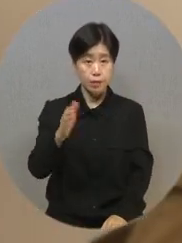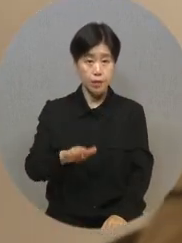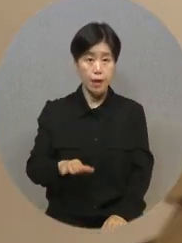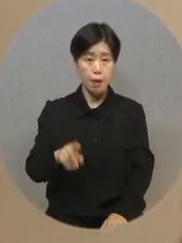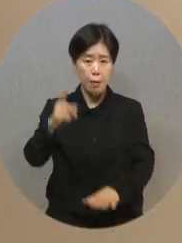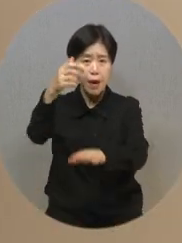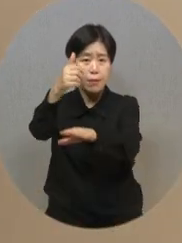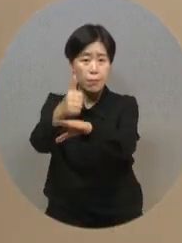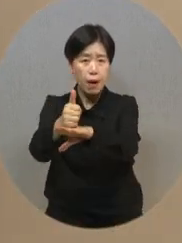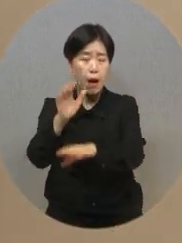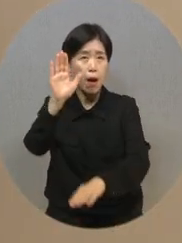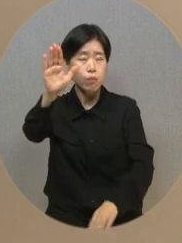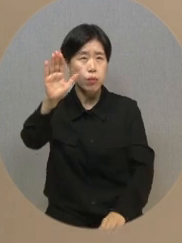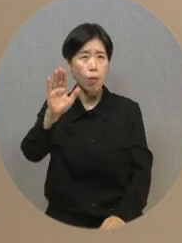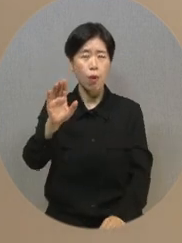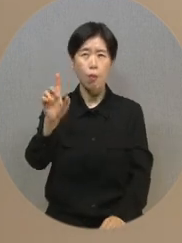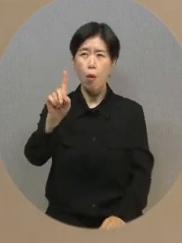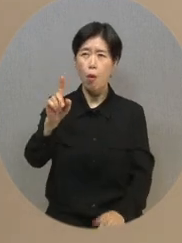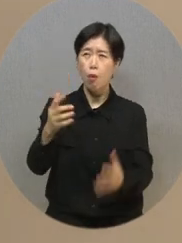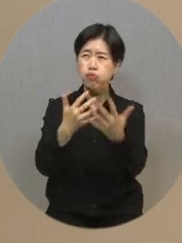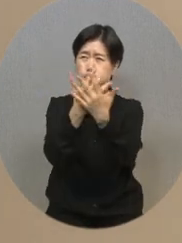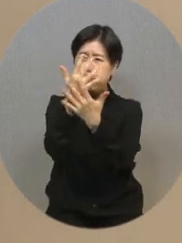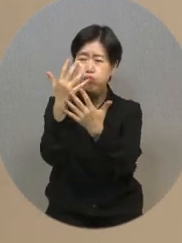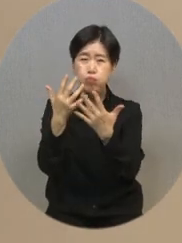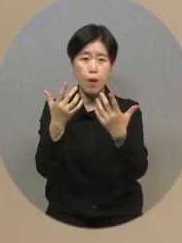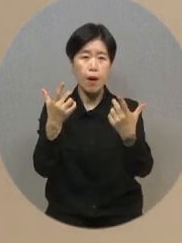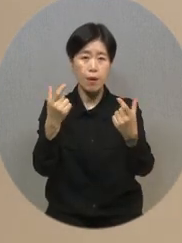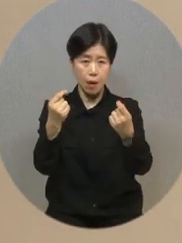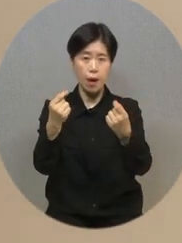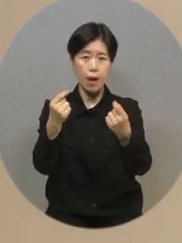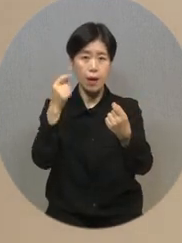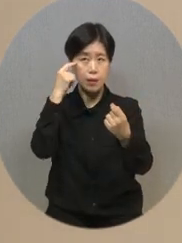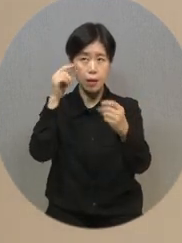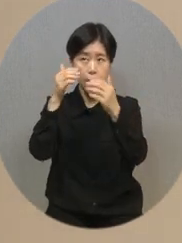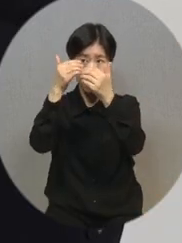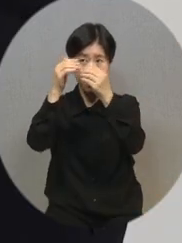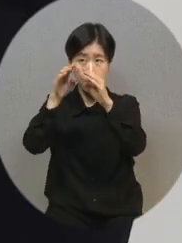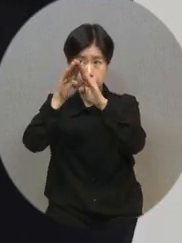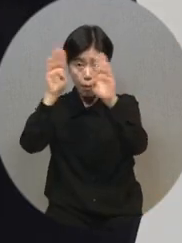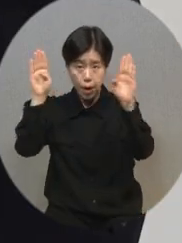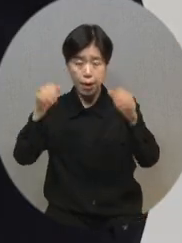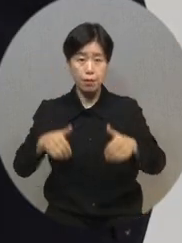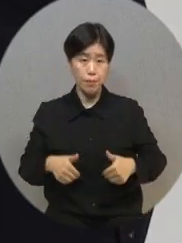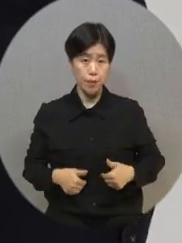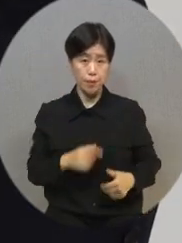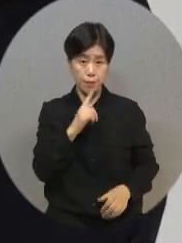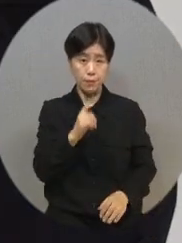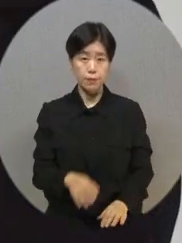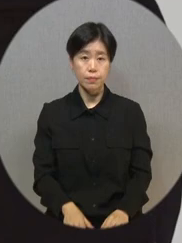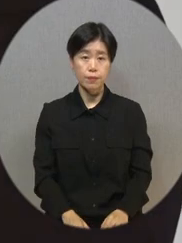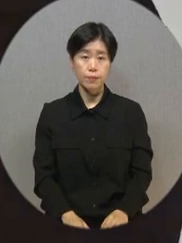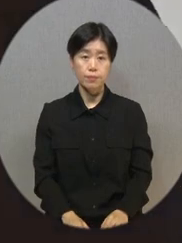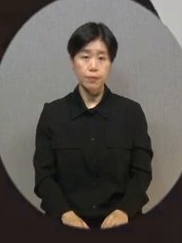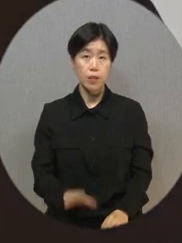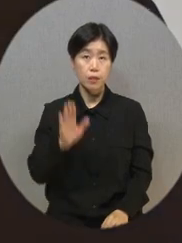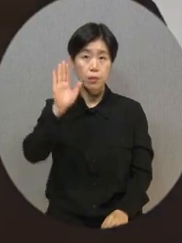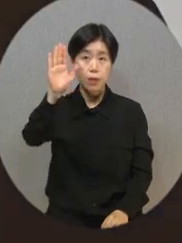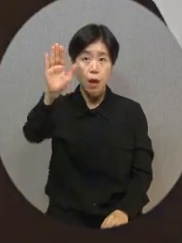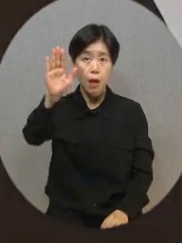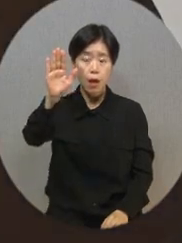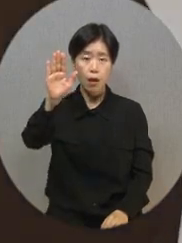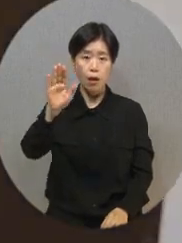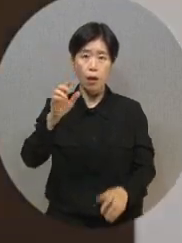그 끝은 알 수 없는 미결의 책처럼 열려있다고 말합니다. 마치 존재하지 않는 미래를